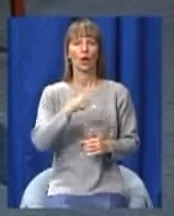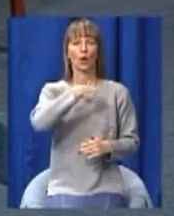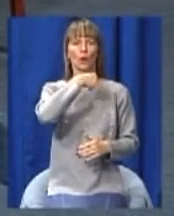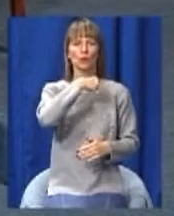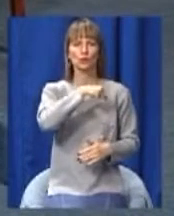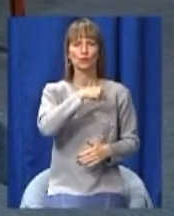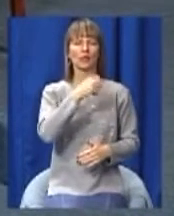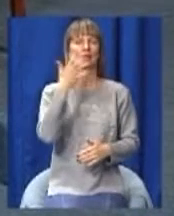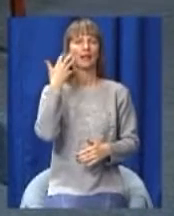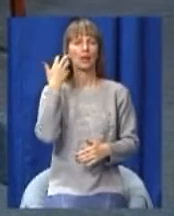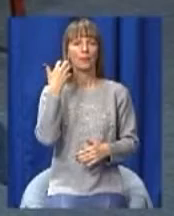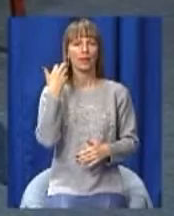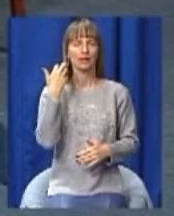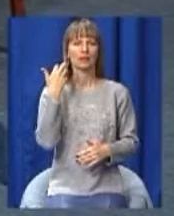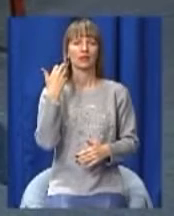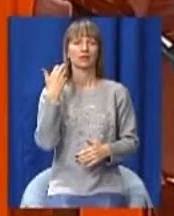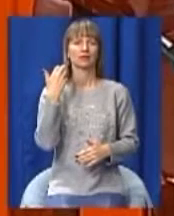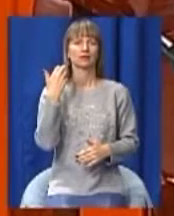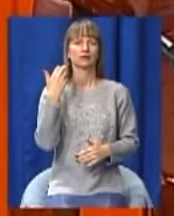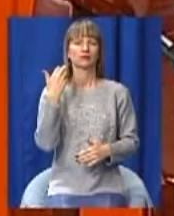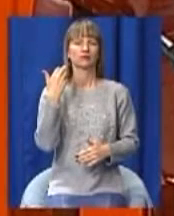груша, яблуня,